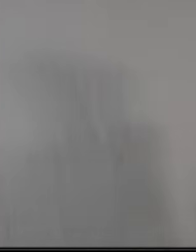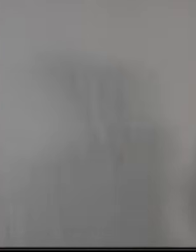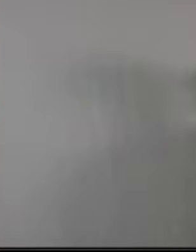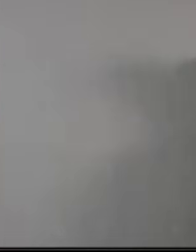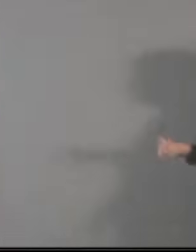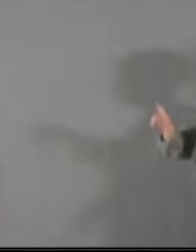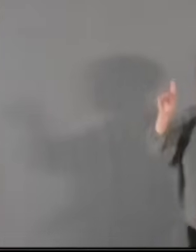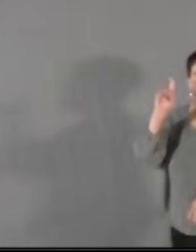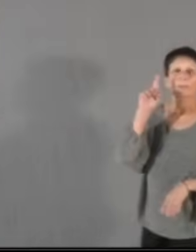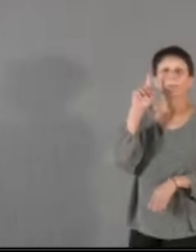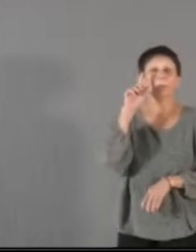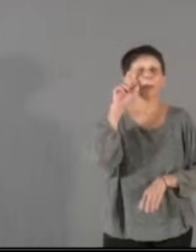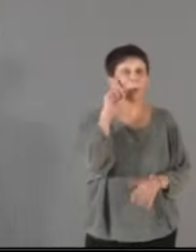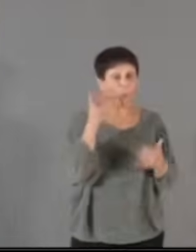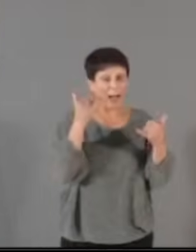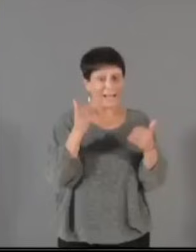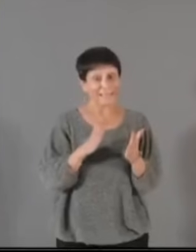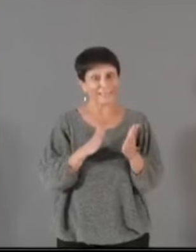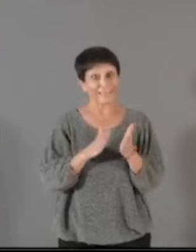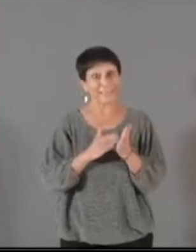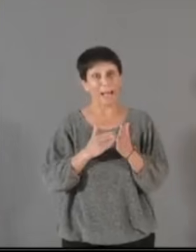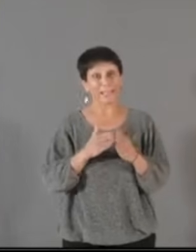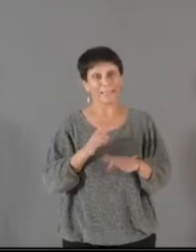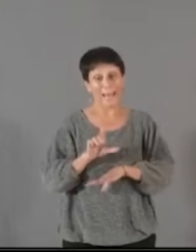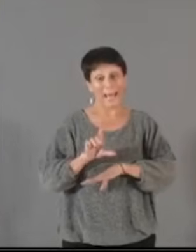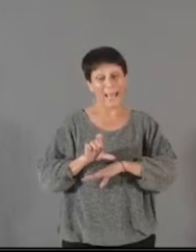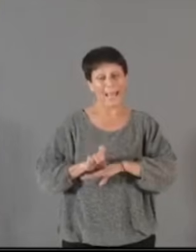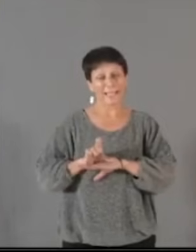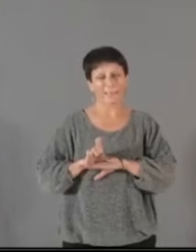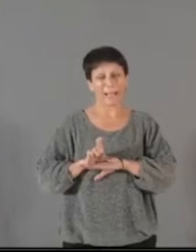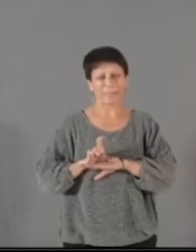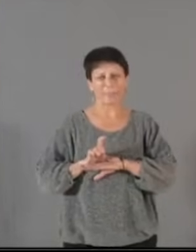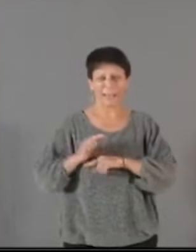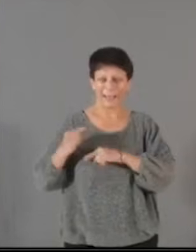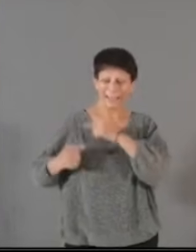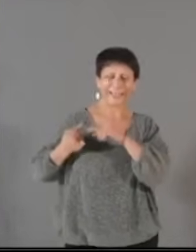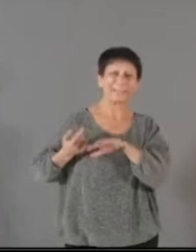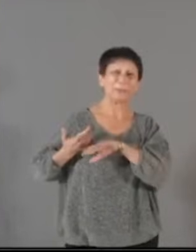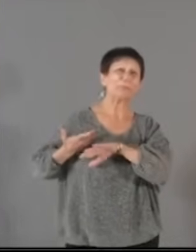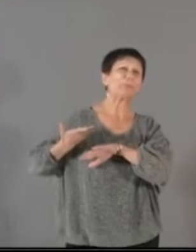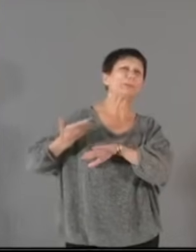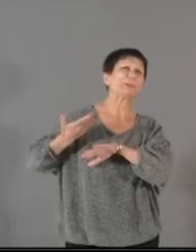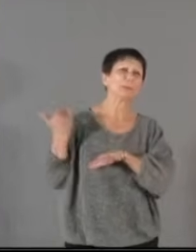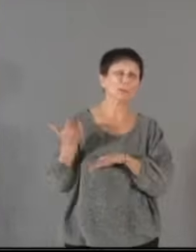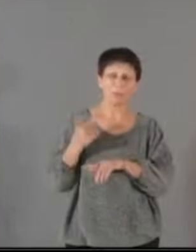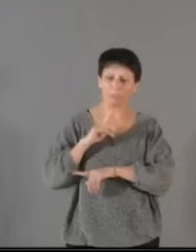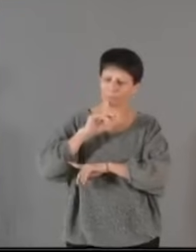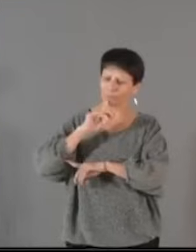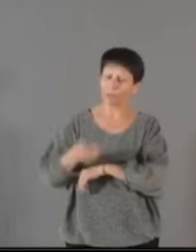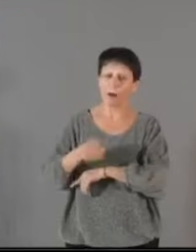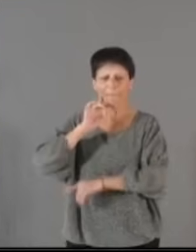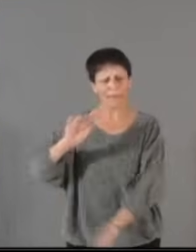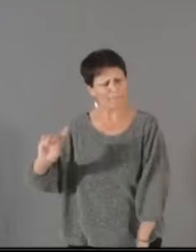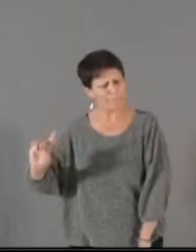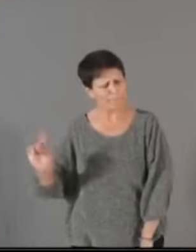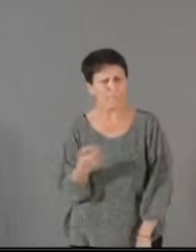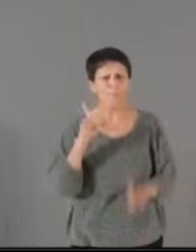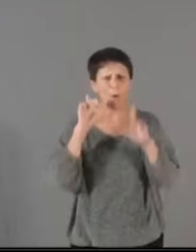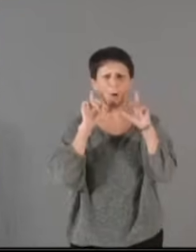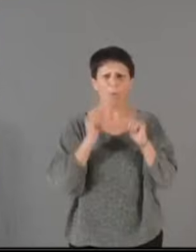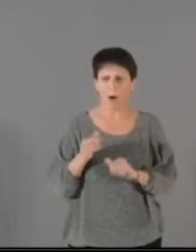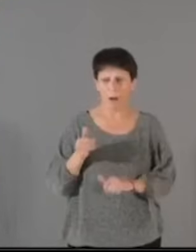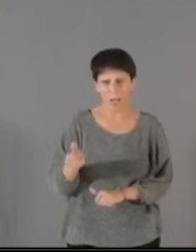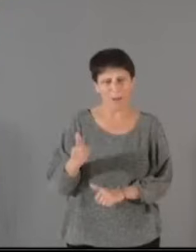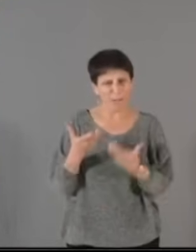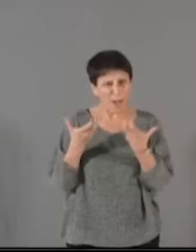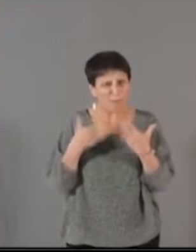femmes étrangères ou françaises, marseillaises, à porter un voile qu'elles ne veulent pas porter. Ça fait partie du combat pour